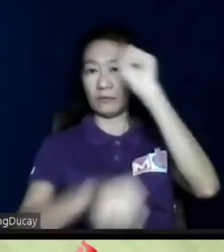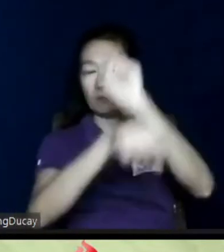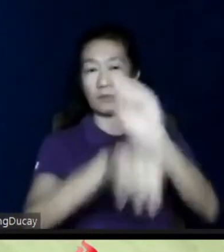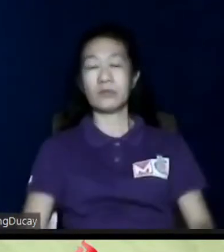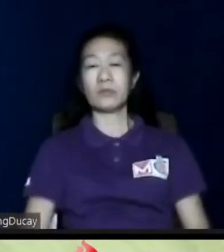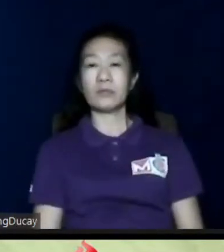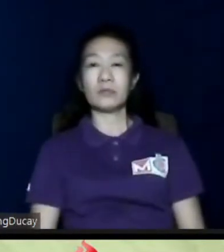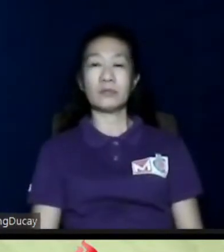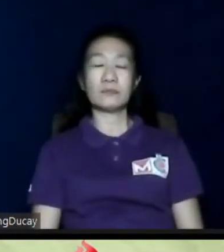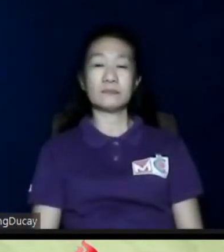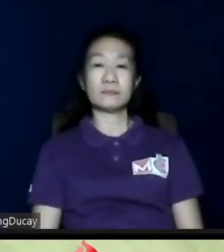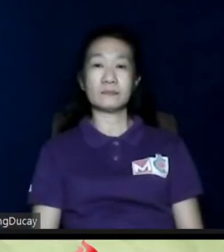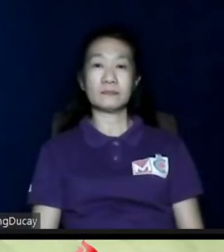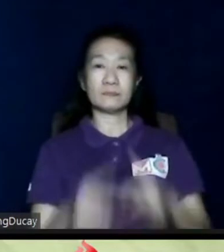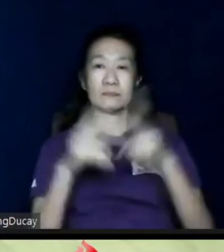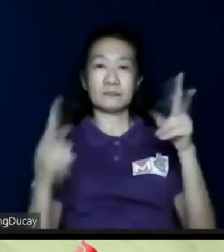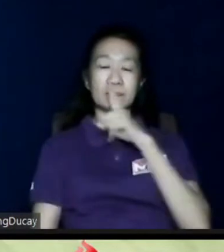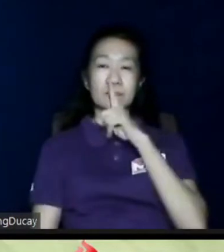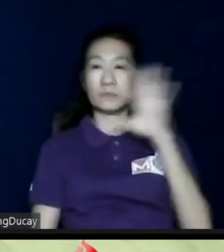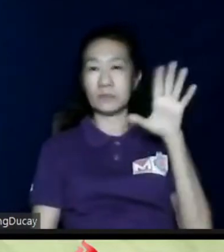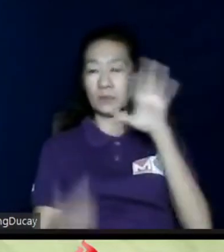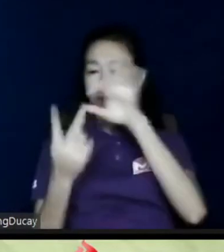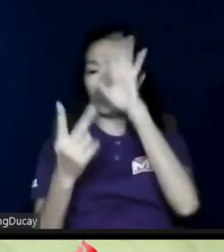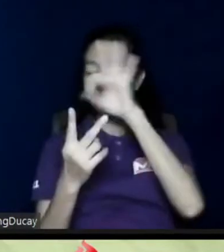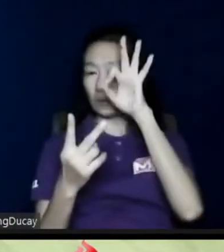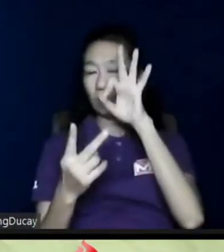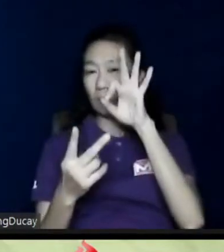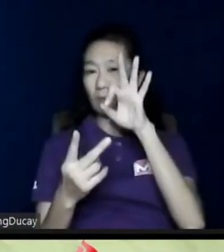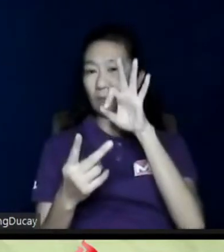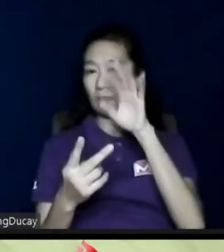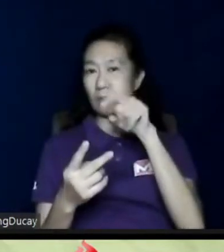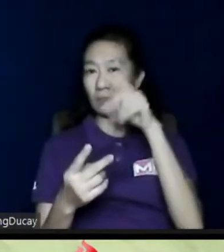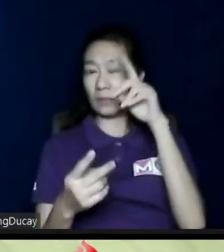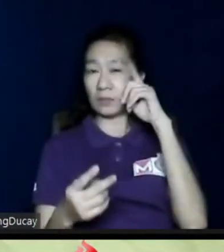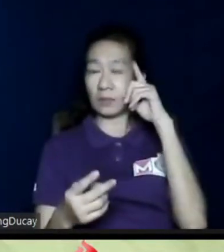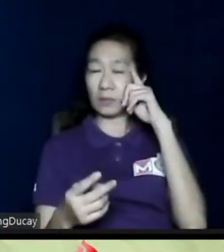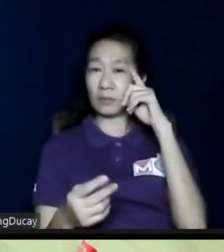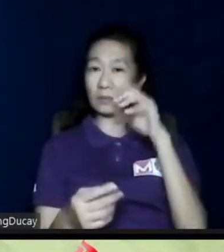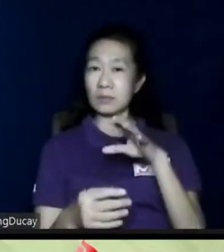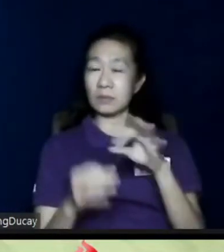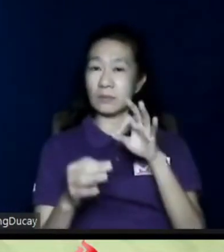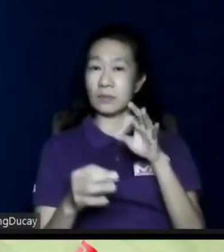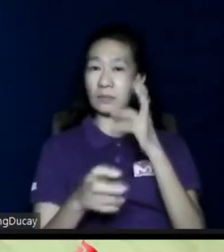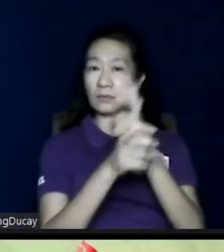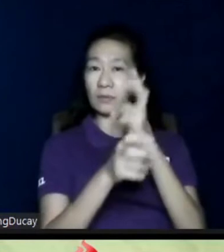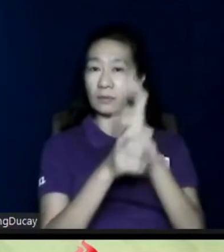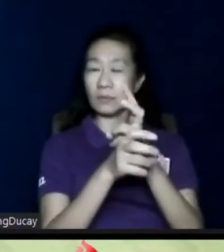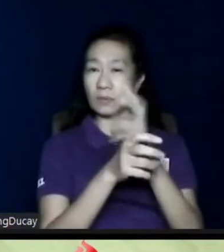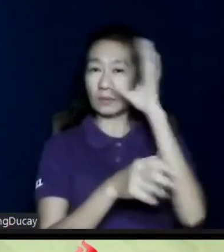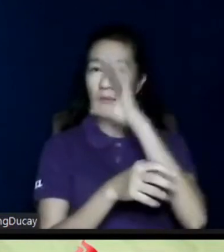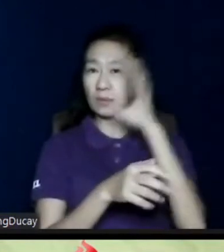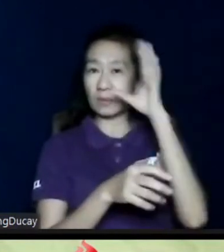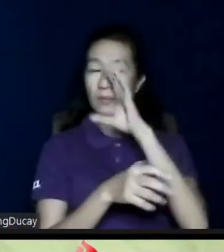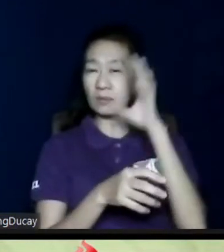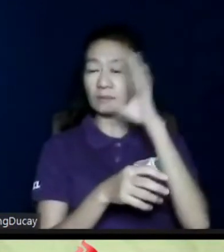A very promising option na pwede rin natin i-consider ay self-employment. Kung nahihirapan po tayong maghanap ng mga